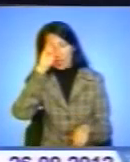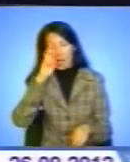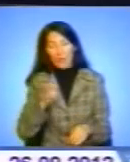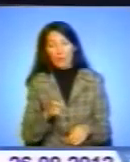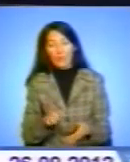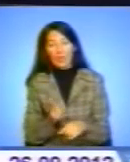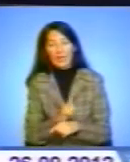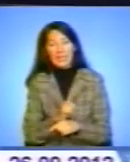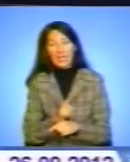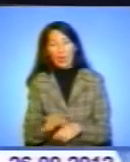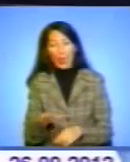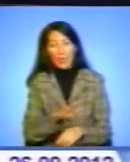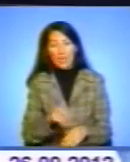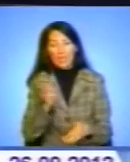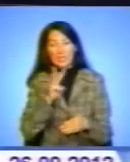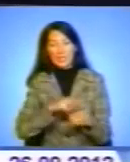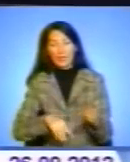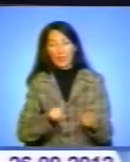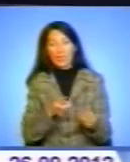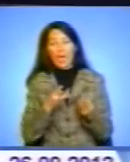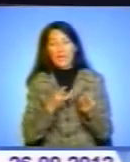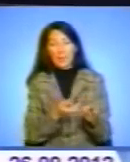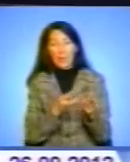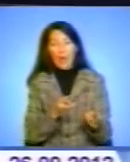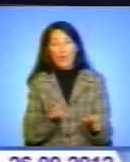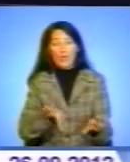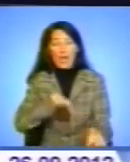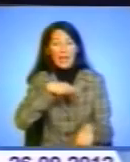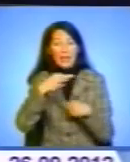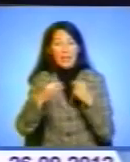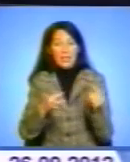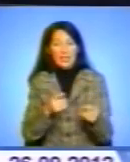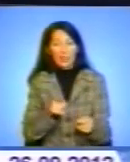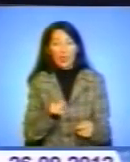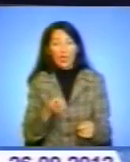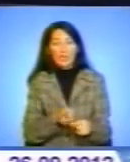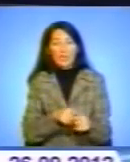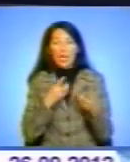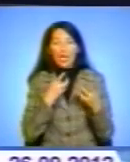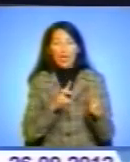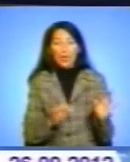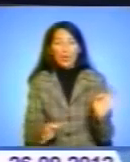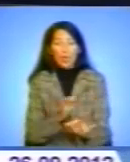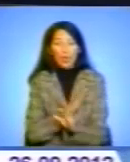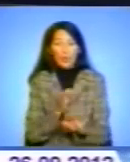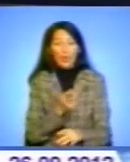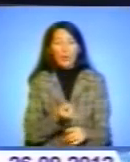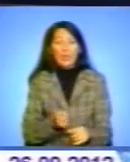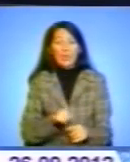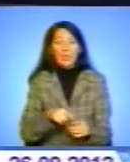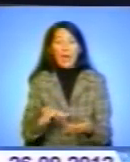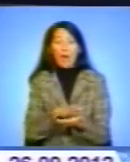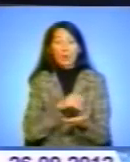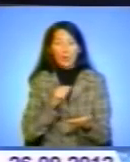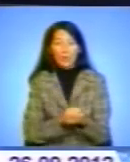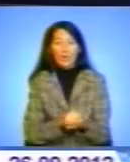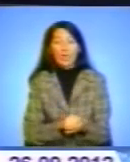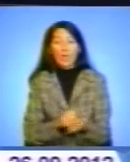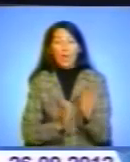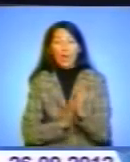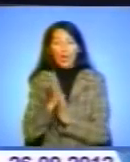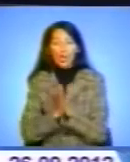На Тернопільщині штрафують за спалювання листя, оскільки це шкодить довкіллю. Як утилізувати рослинні залишки, дізнавалася